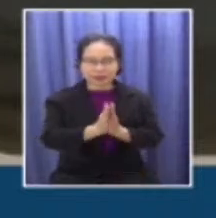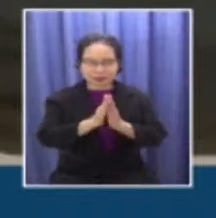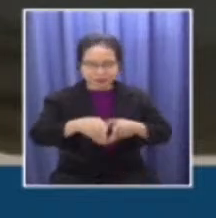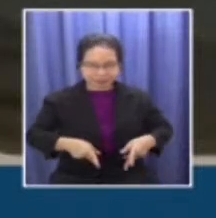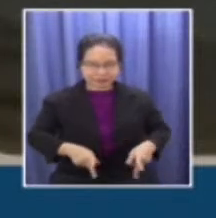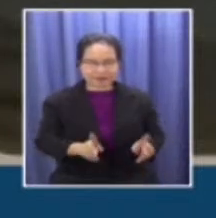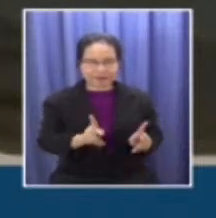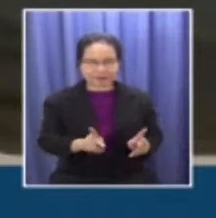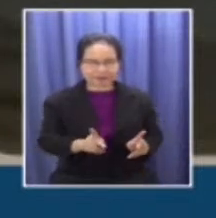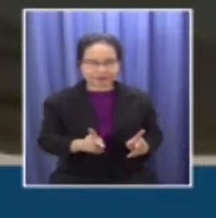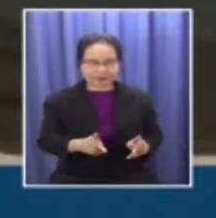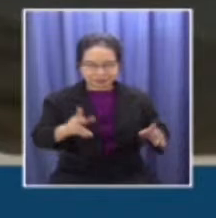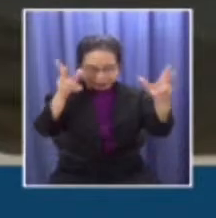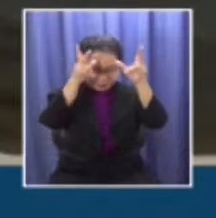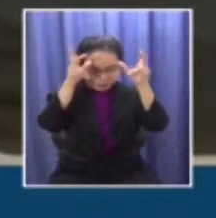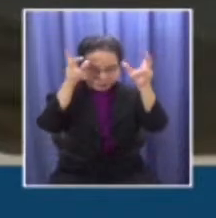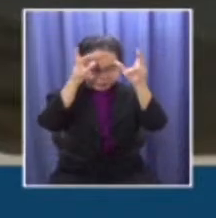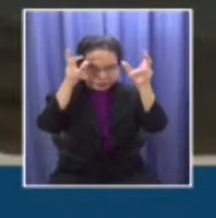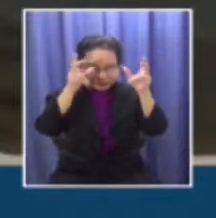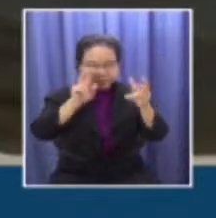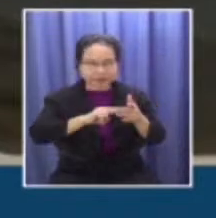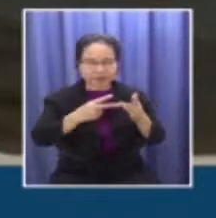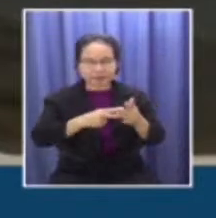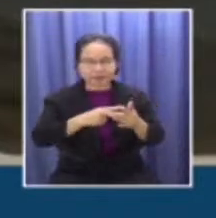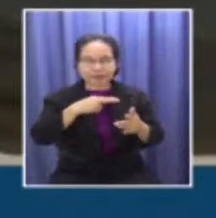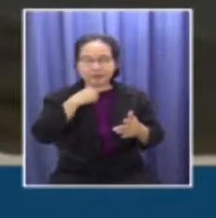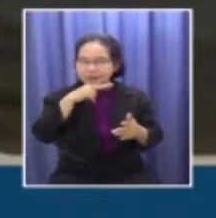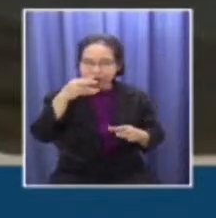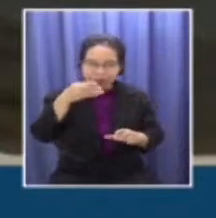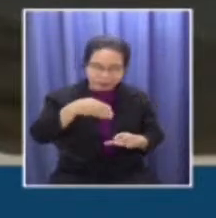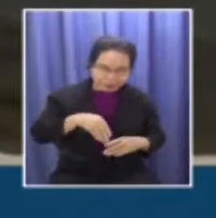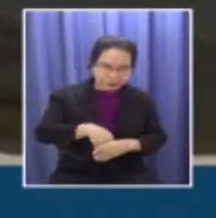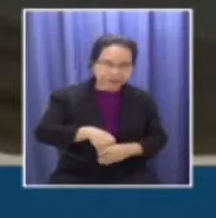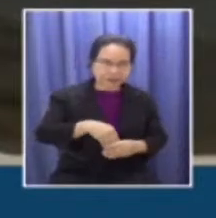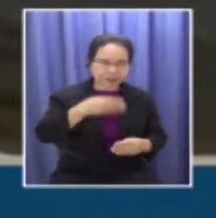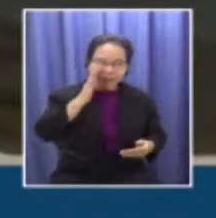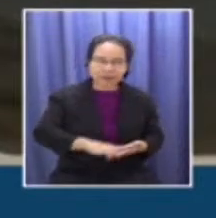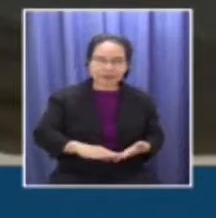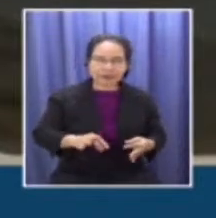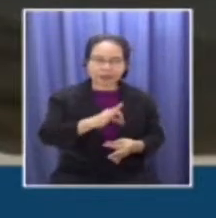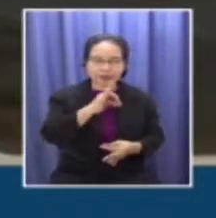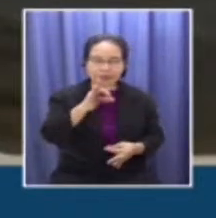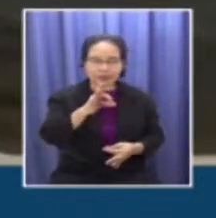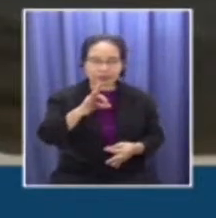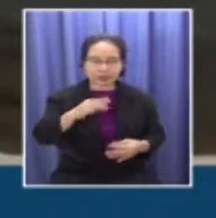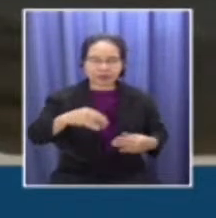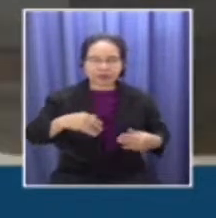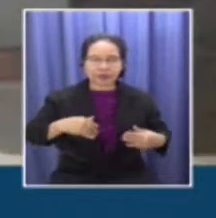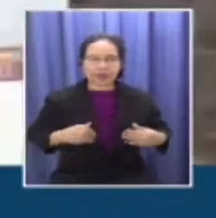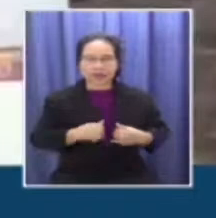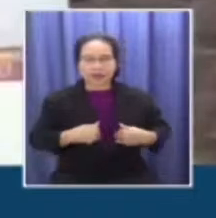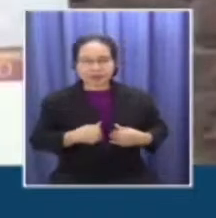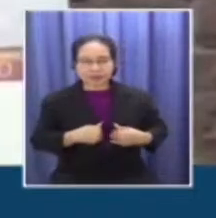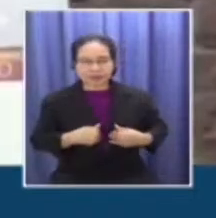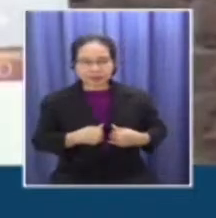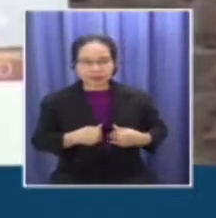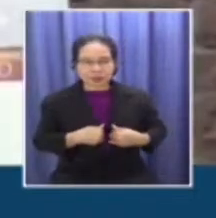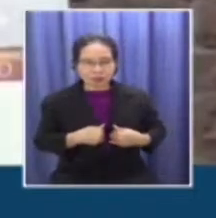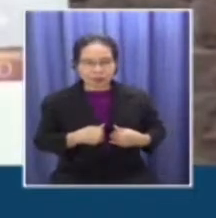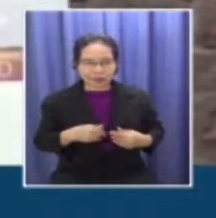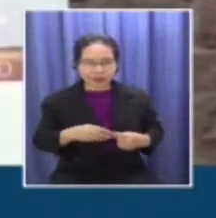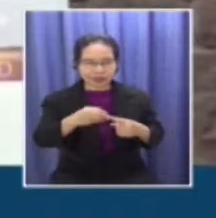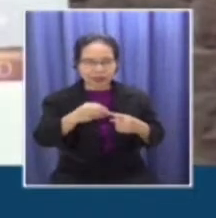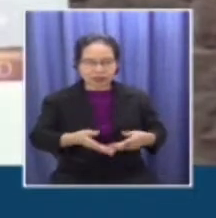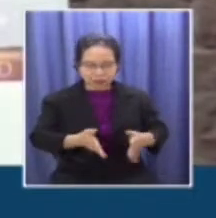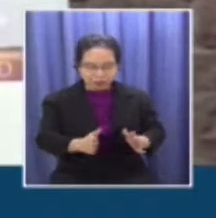ne mu no ɔsɛ medin de ɛdɔm ɛfiri sɛ yɛdɔɔso abura wɔn srɛ na